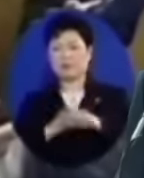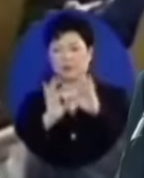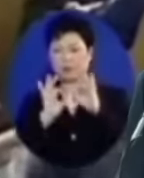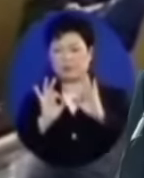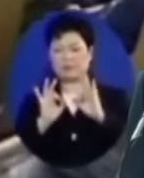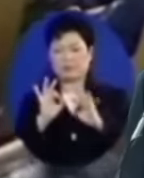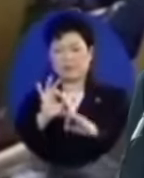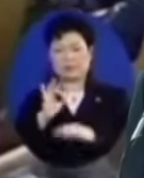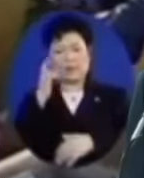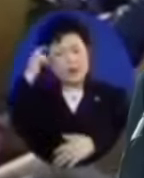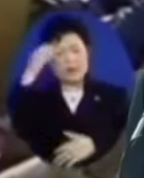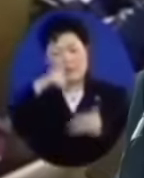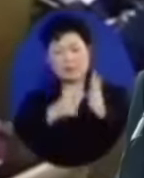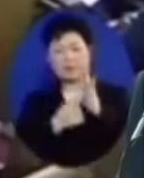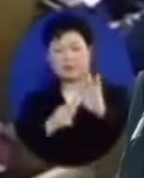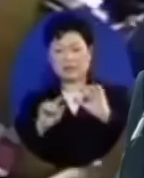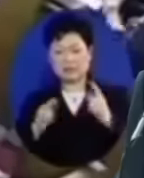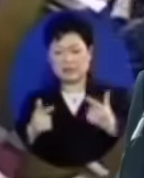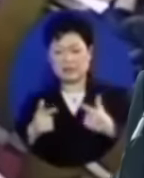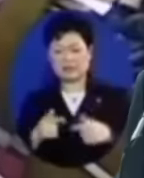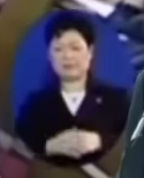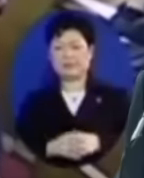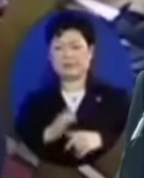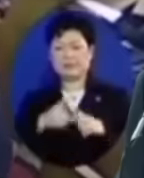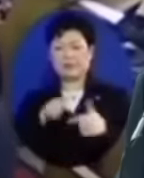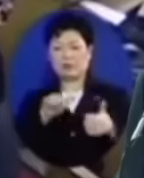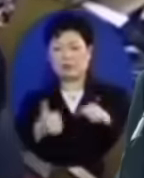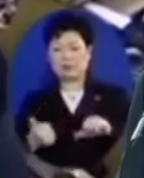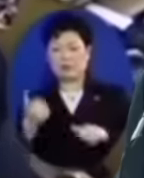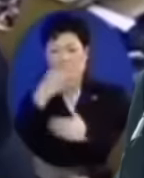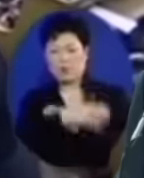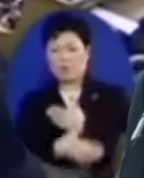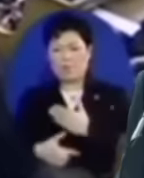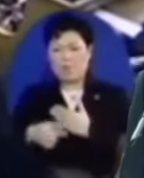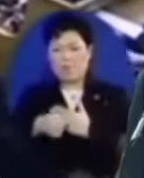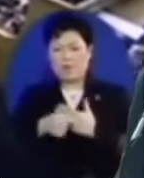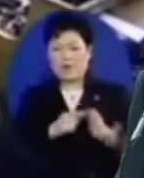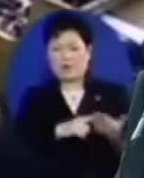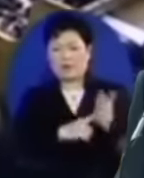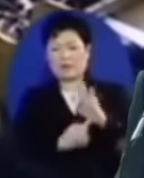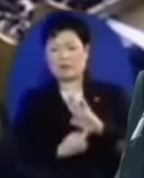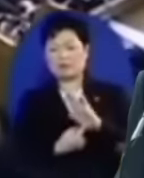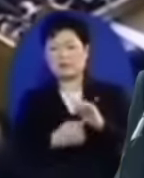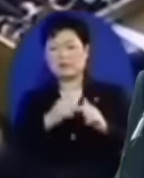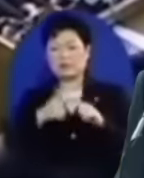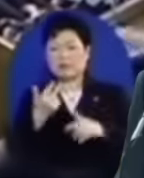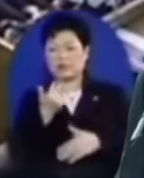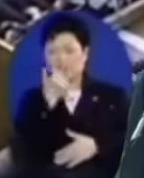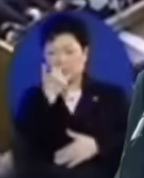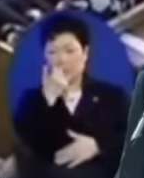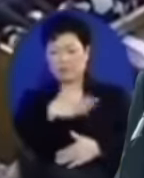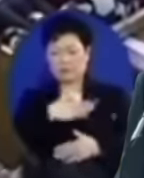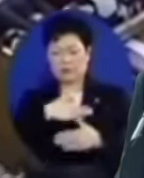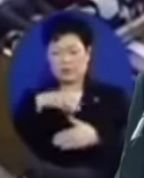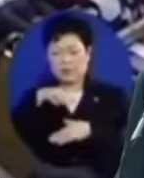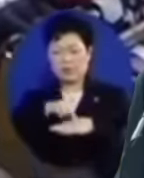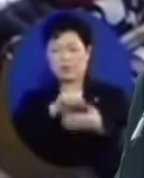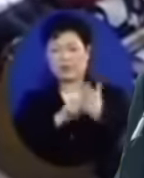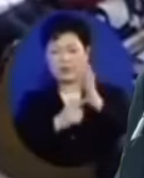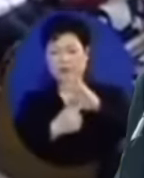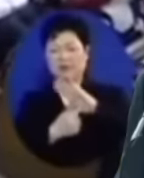우리 영에만 나타나는 것이 아니라 우리가 항상 예수의 죽음을 몸에 짊어지면 예수의 생명이 우리 몸에 나타나게